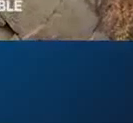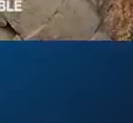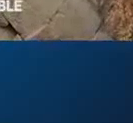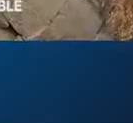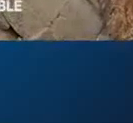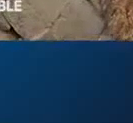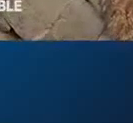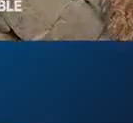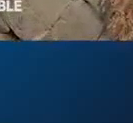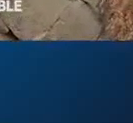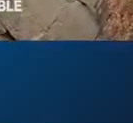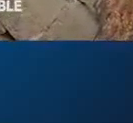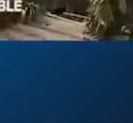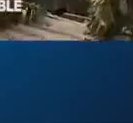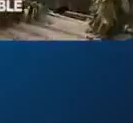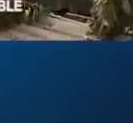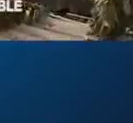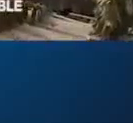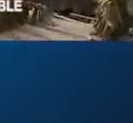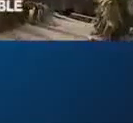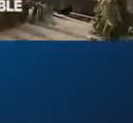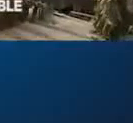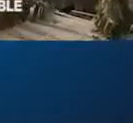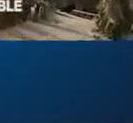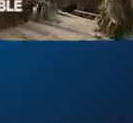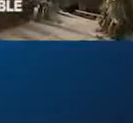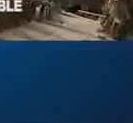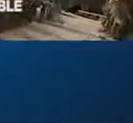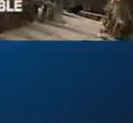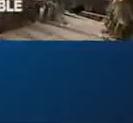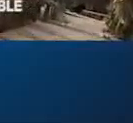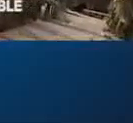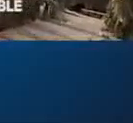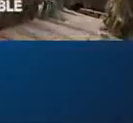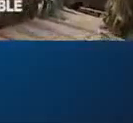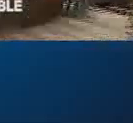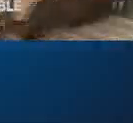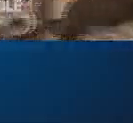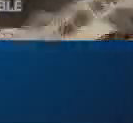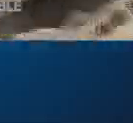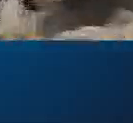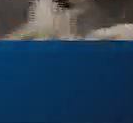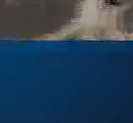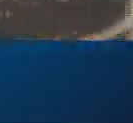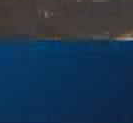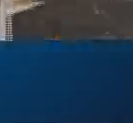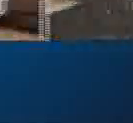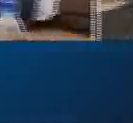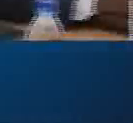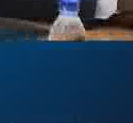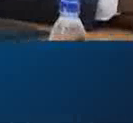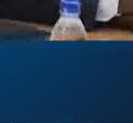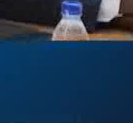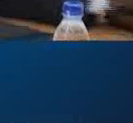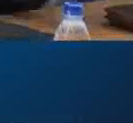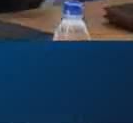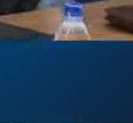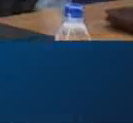Hier à 14h30, c'était la commune de Yopougon, précisément le quartier Maroc, qui a enregistré l'effondrement d'un immeuble de 4